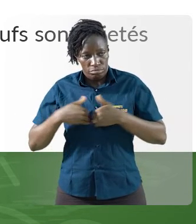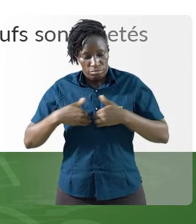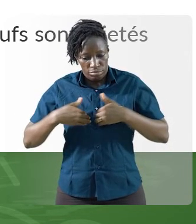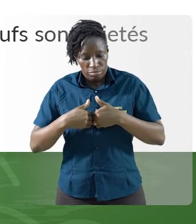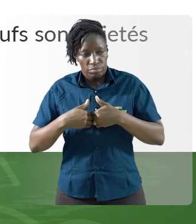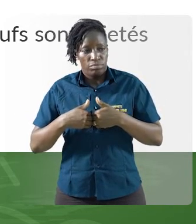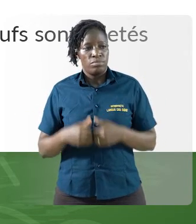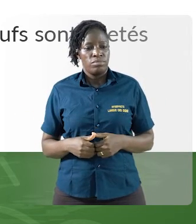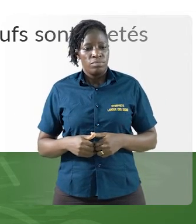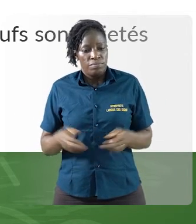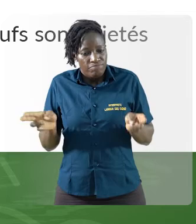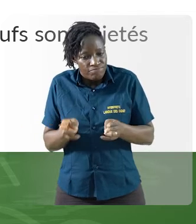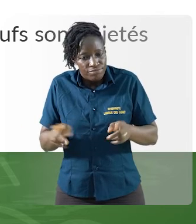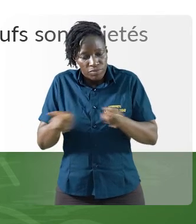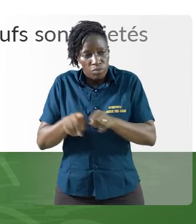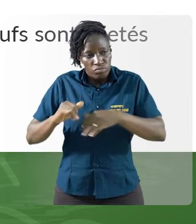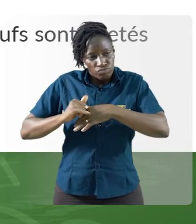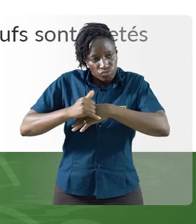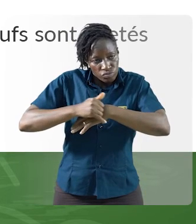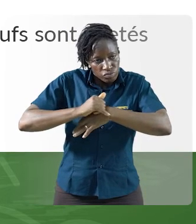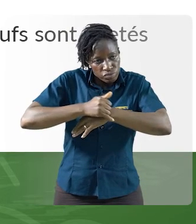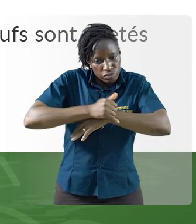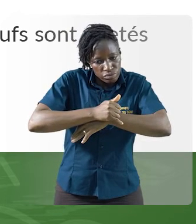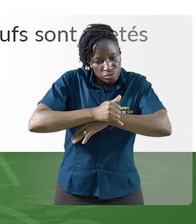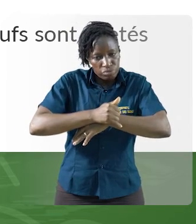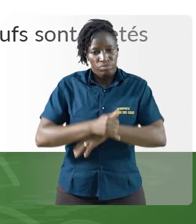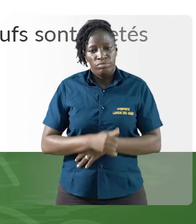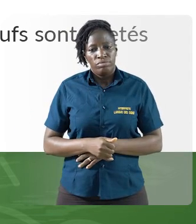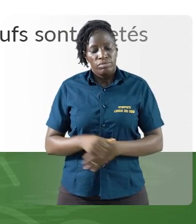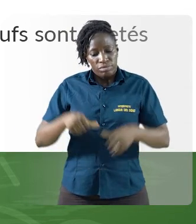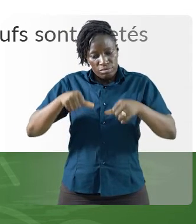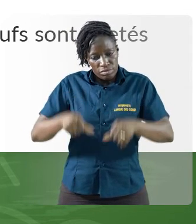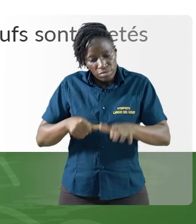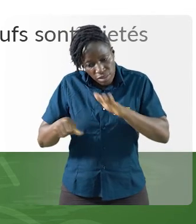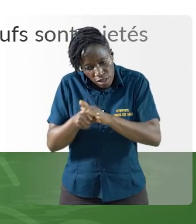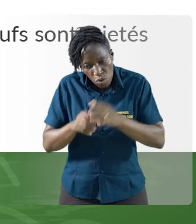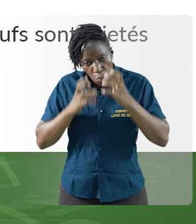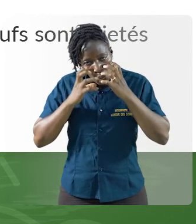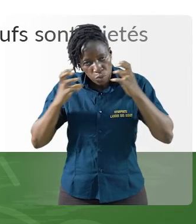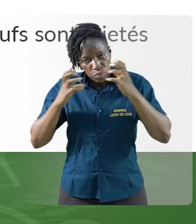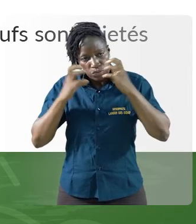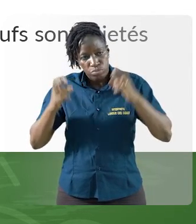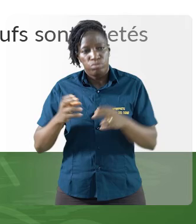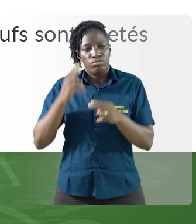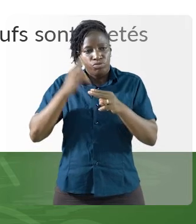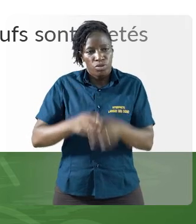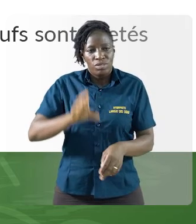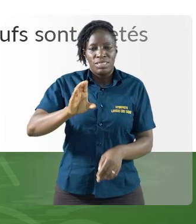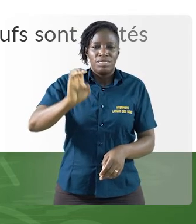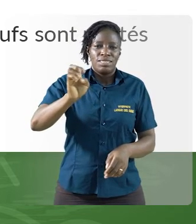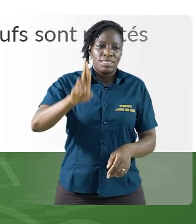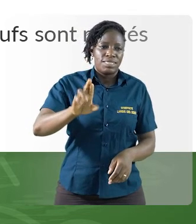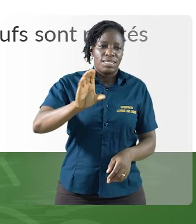à l'intérieur desquels ils se développent pour donner des cercaires. Une fois